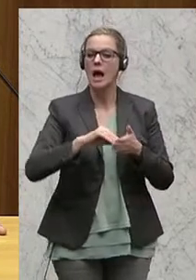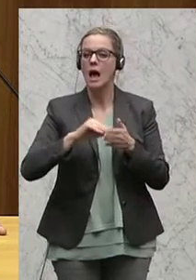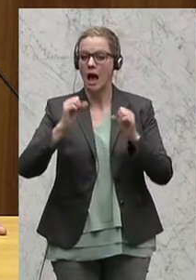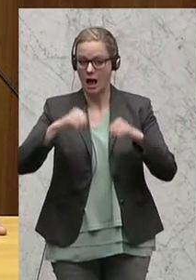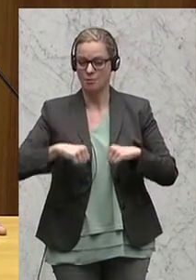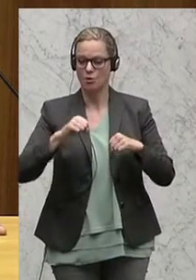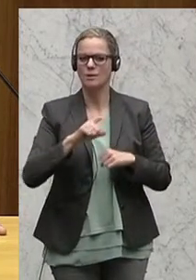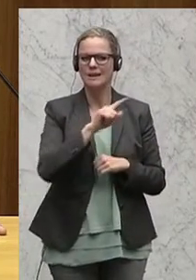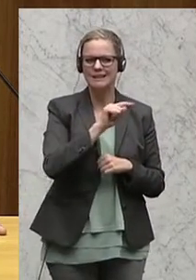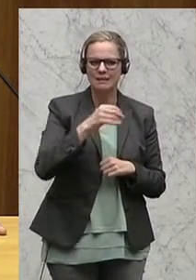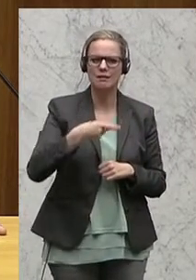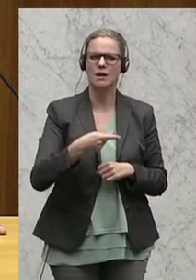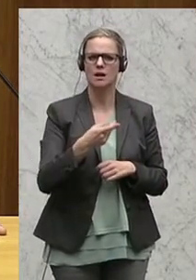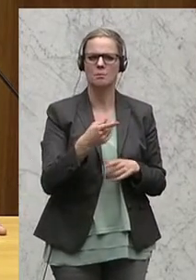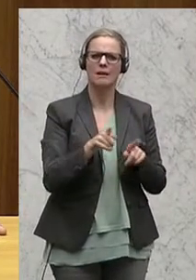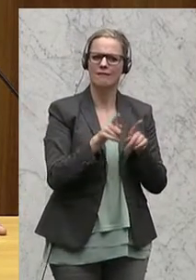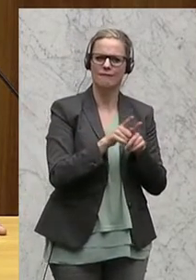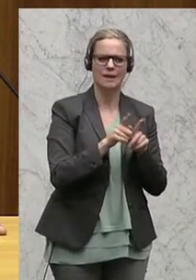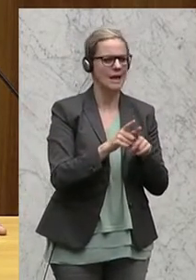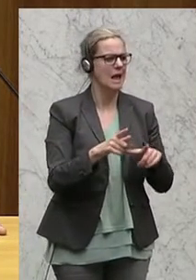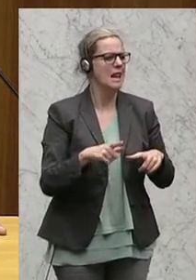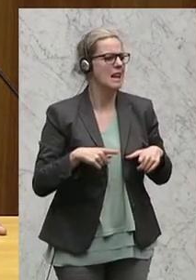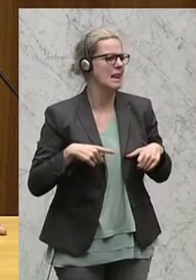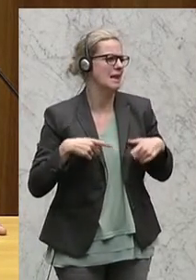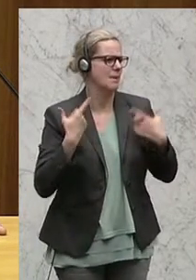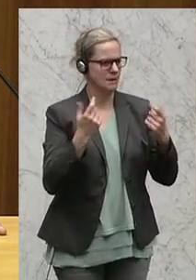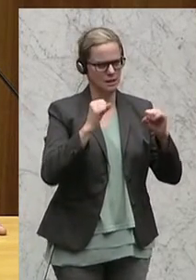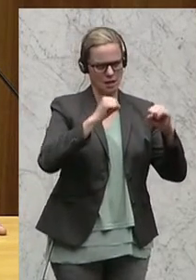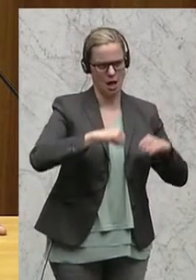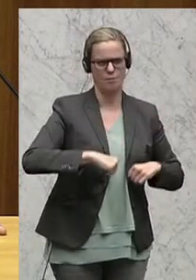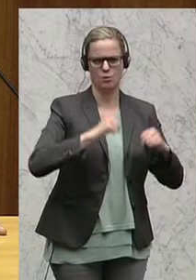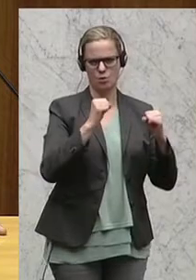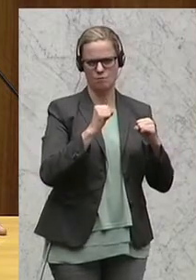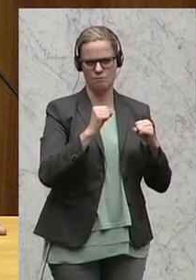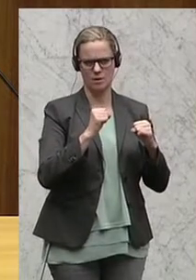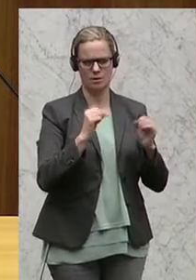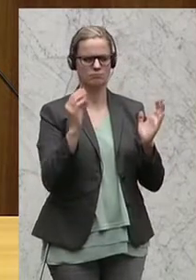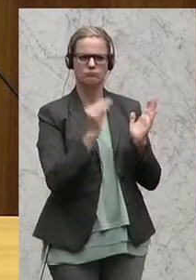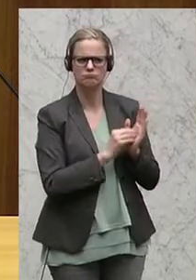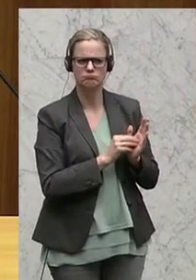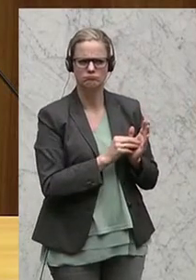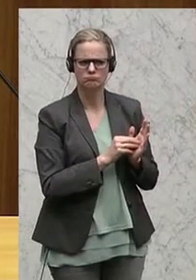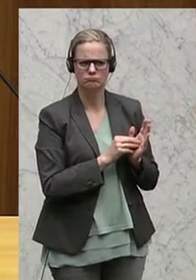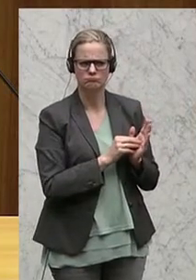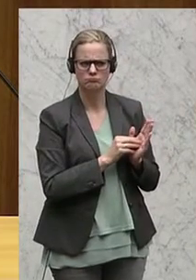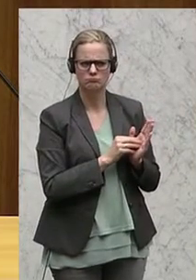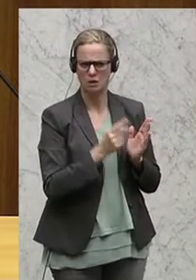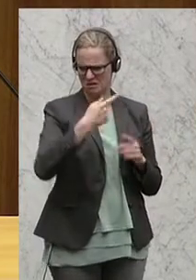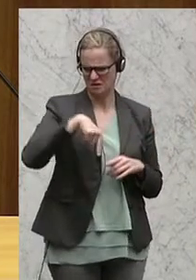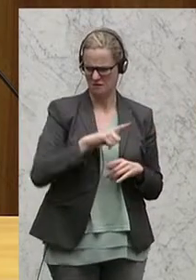zumindest TTIP, als sogenanntes Living Agreement, als lebendes Abkommen zu bezeichnen sind. Das widerspricht